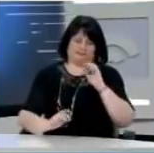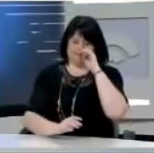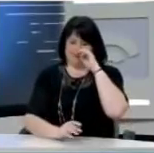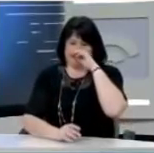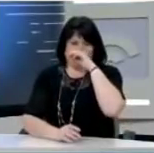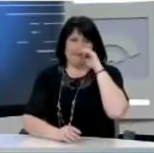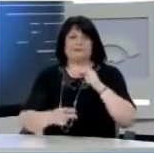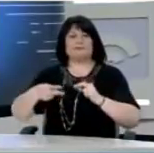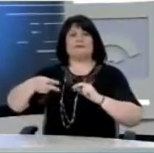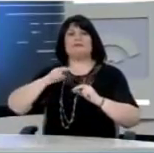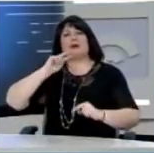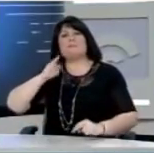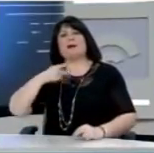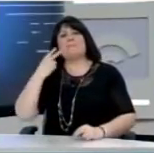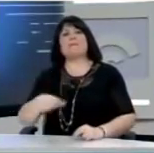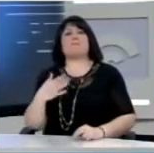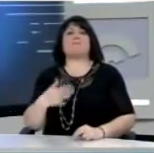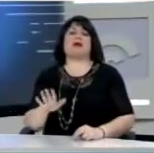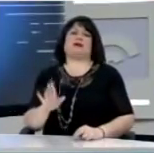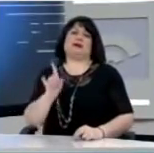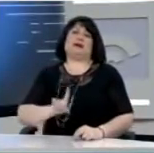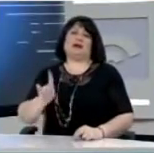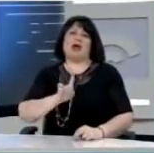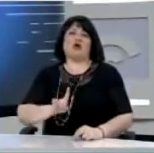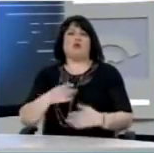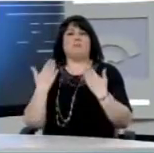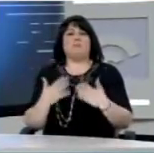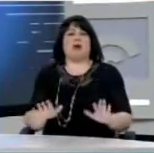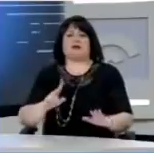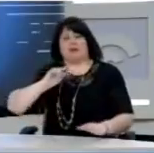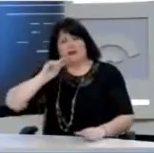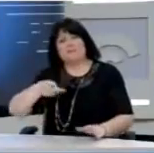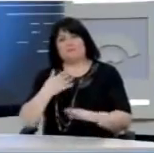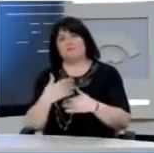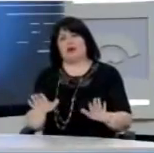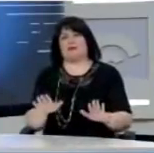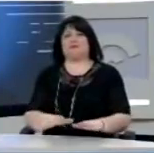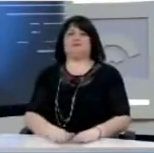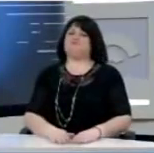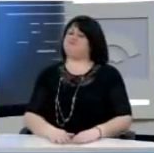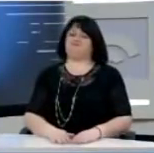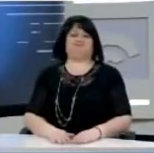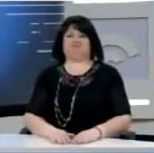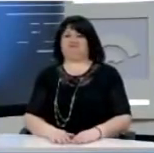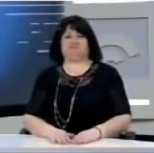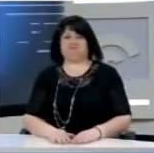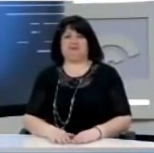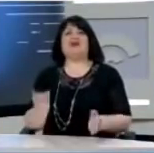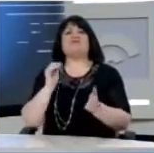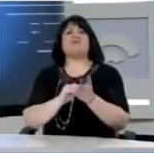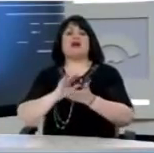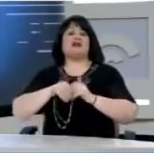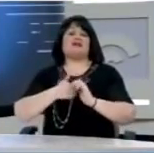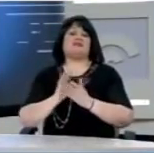Ό,τι απαντήσεις είχα να σας δώσω, κύριε Μητσοτάκη, σας τις έδωσα. Και δεν πρόκειται να